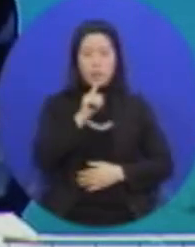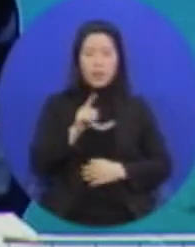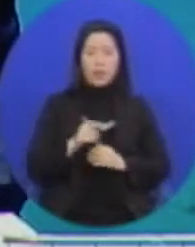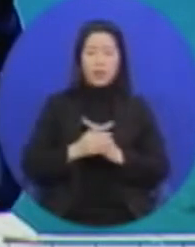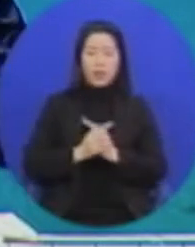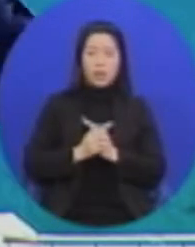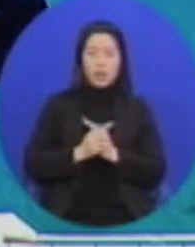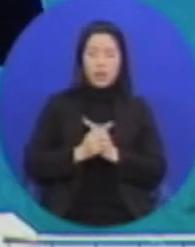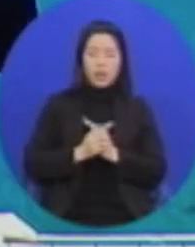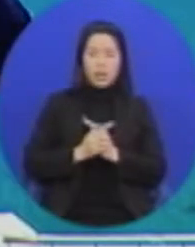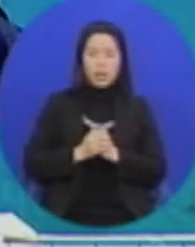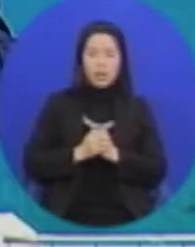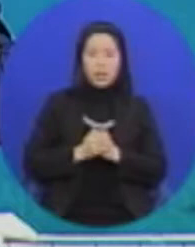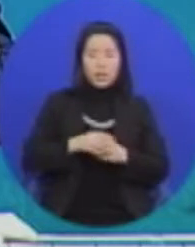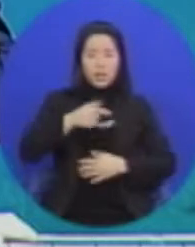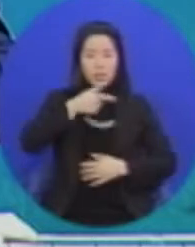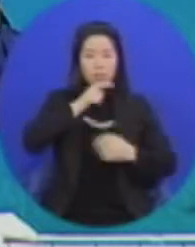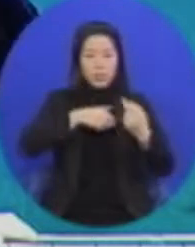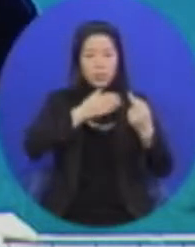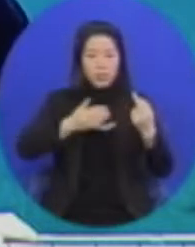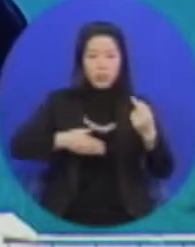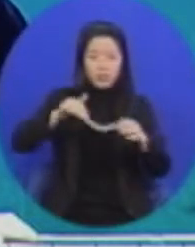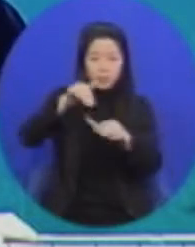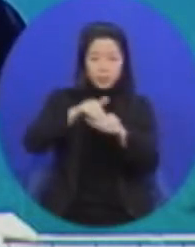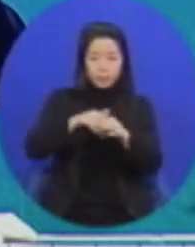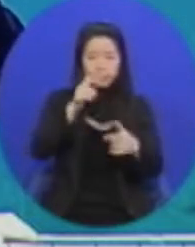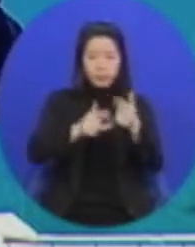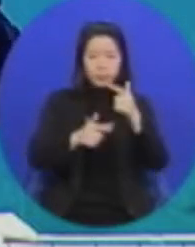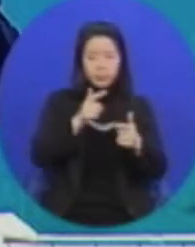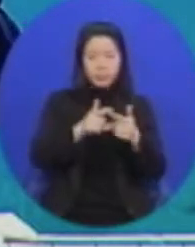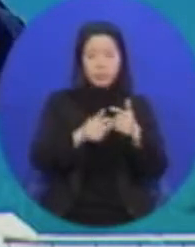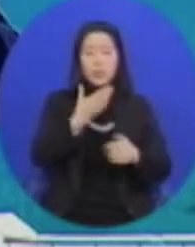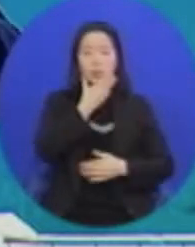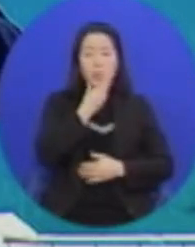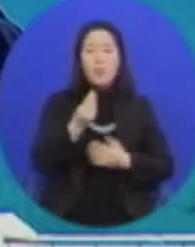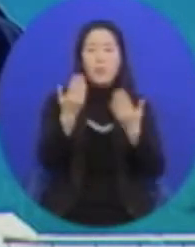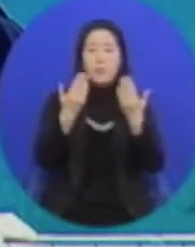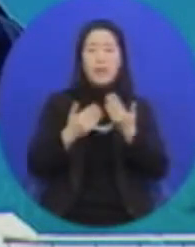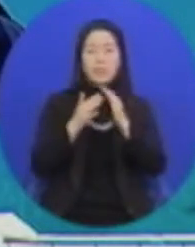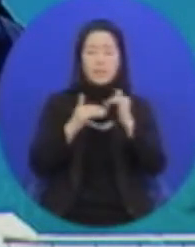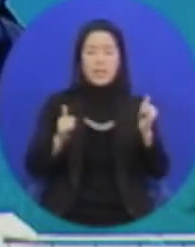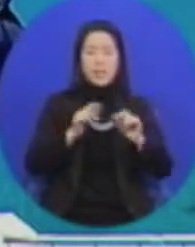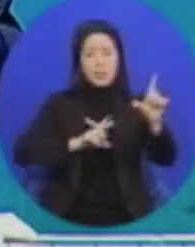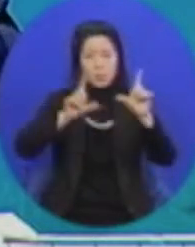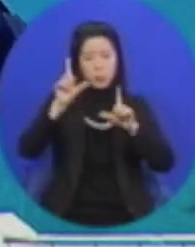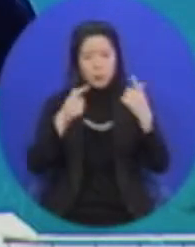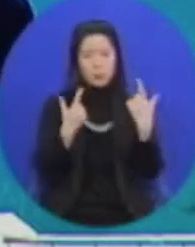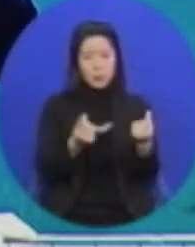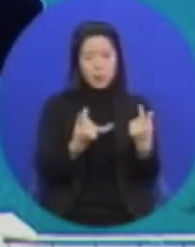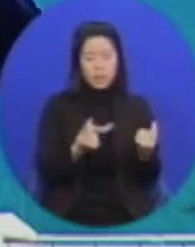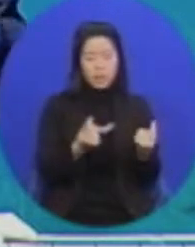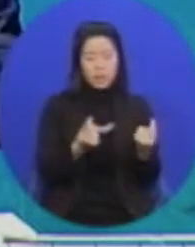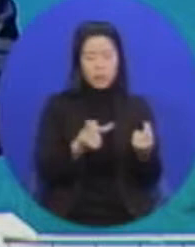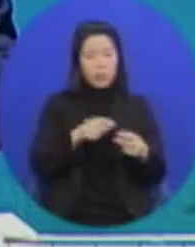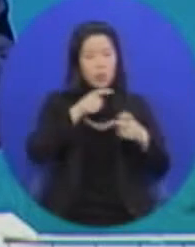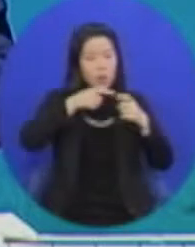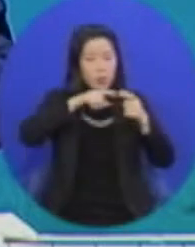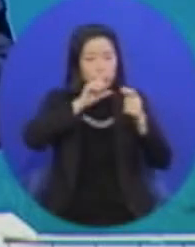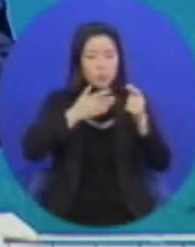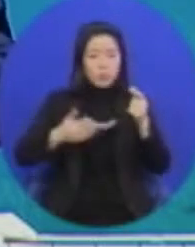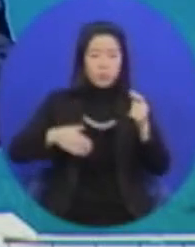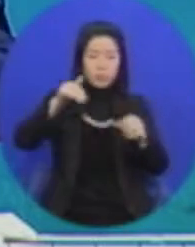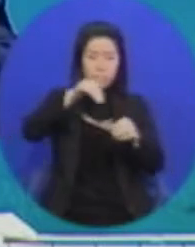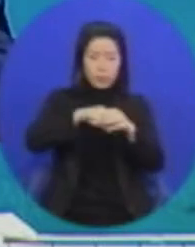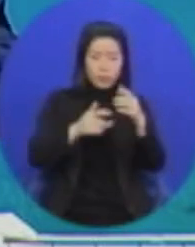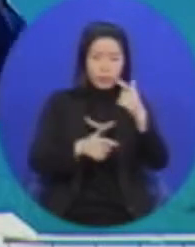그랬는데 시냇가에 심은 나무가 곡을 받은 사람의 모습이에요 이 시냇가에 심은 나무가